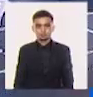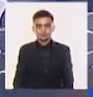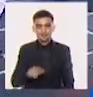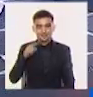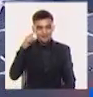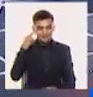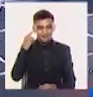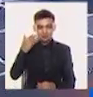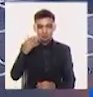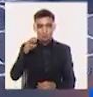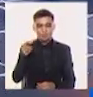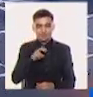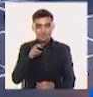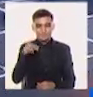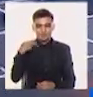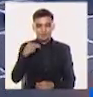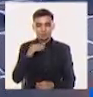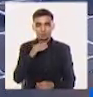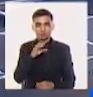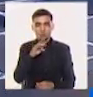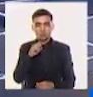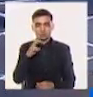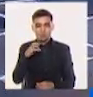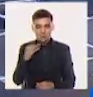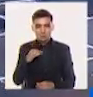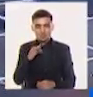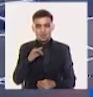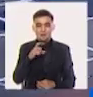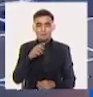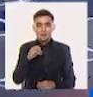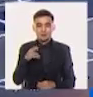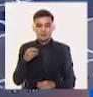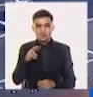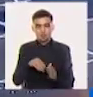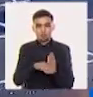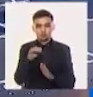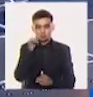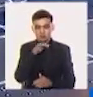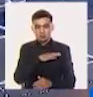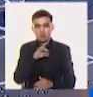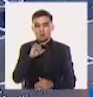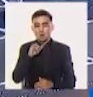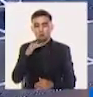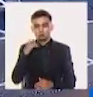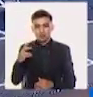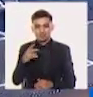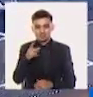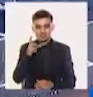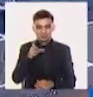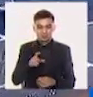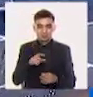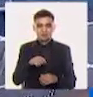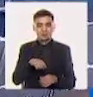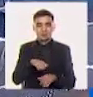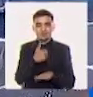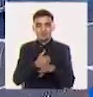Кыргызстан президенті Сооронбай Жээнбековдун үстүнөн элдеги эпидемиологиялык акыбалды жаксарта алмат деп Раушан Айткулова есимди азамат бас